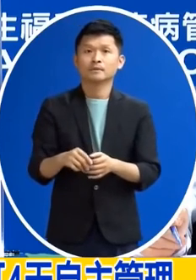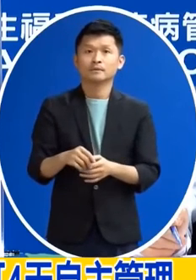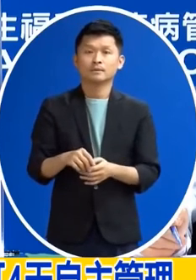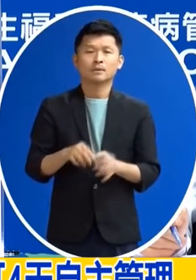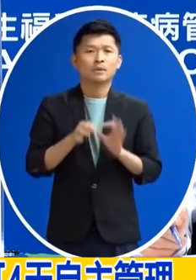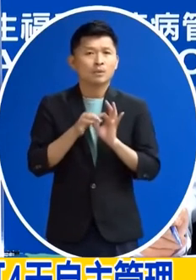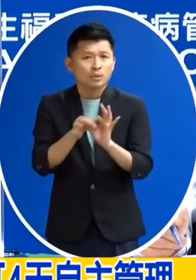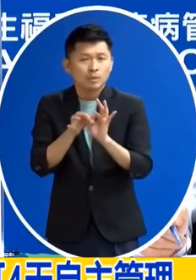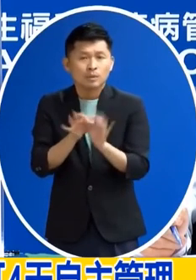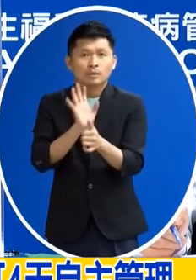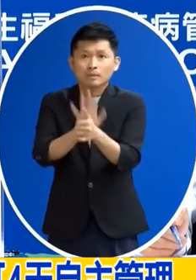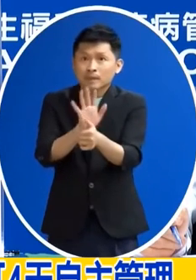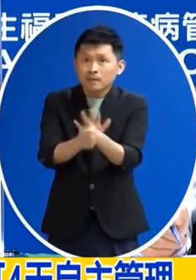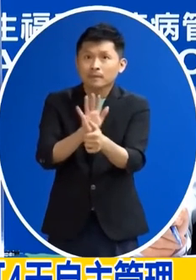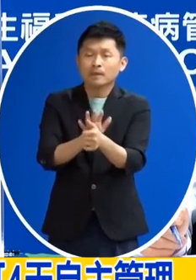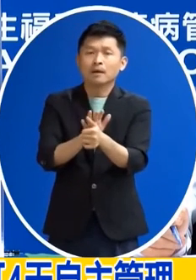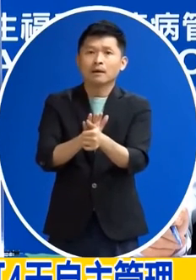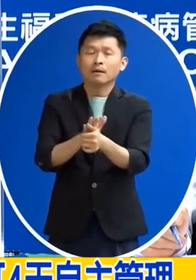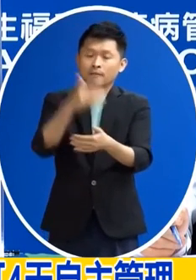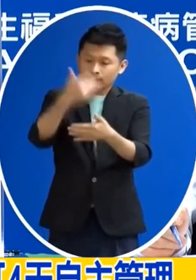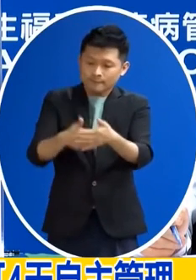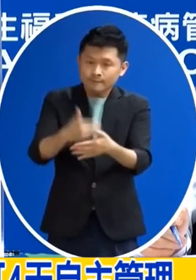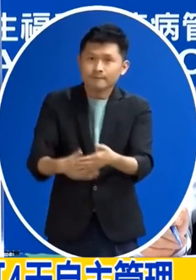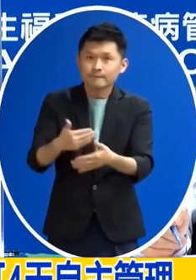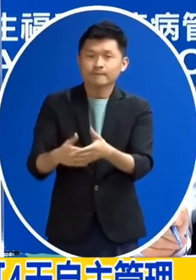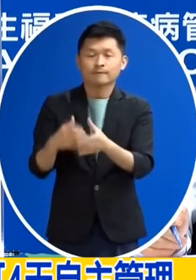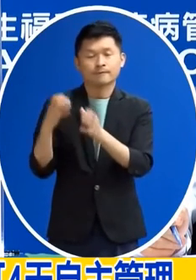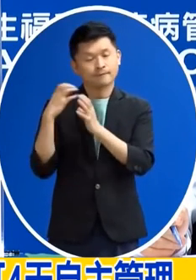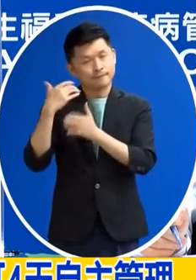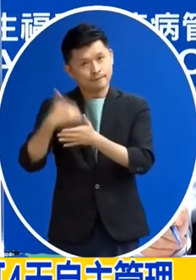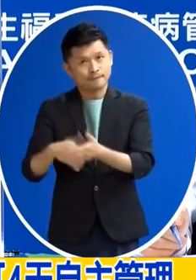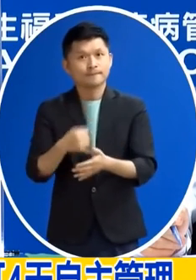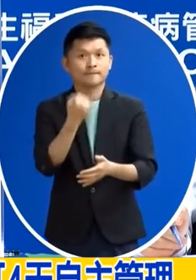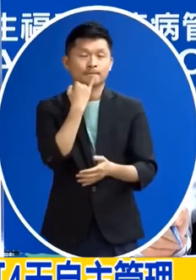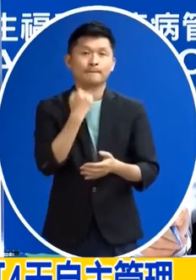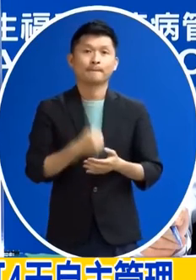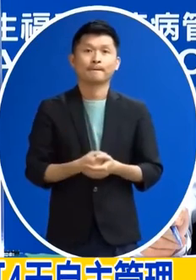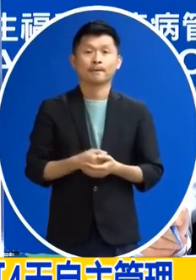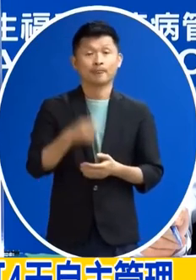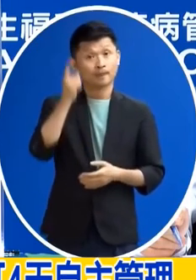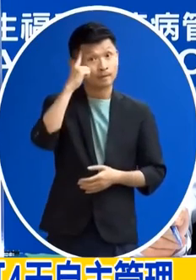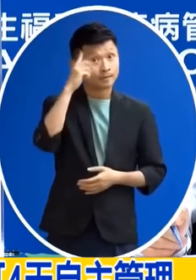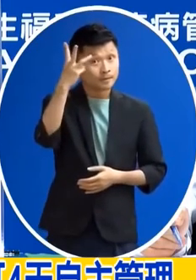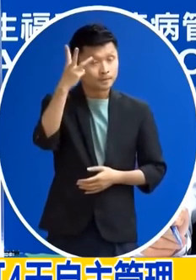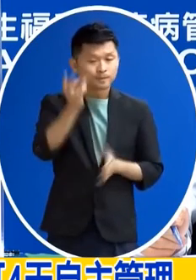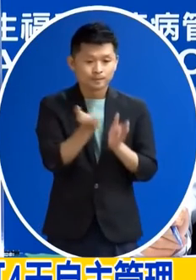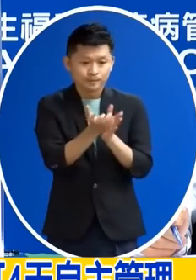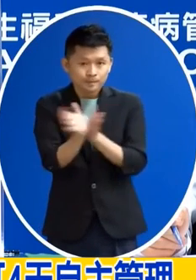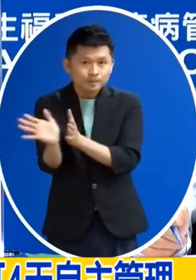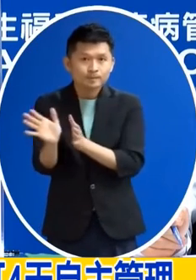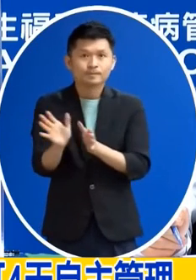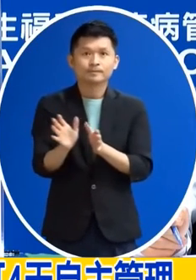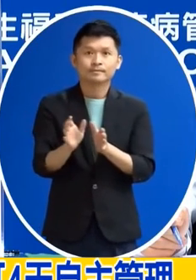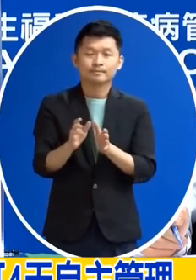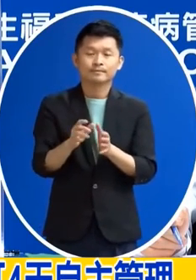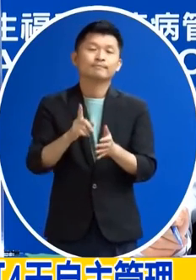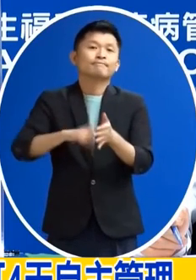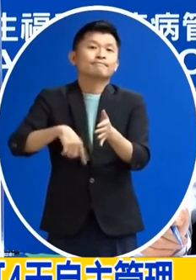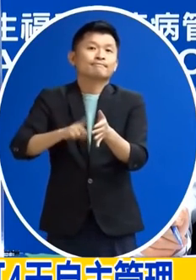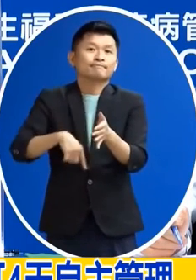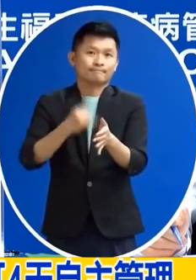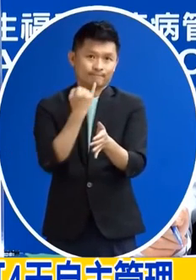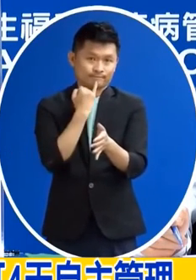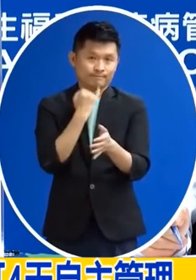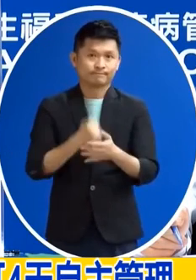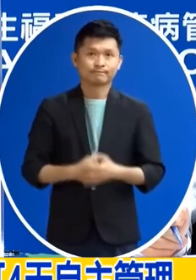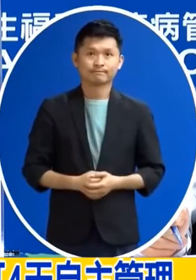也会需要关怀的强度也比较弱，因为大家相对的这样三天的一个准备是比较容易做到